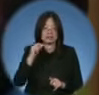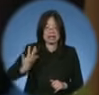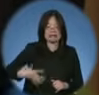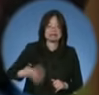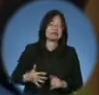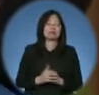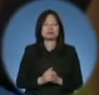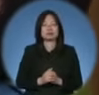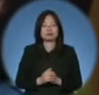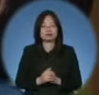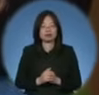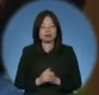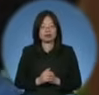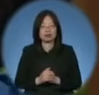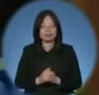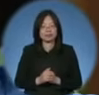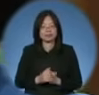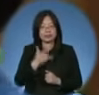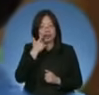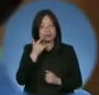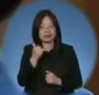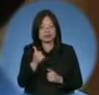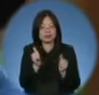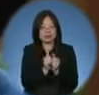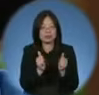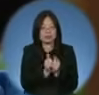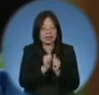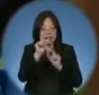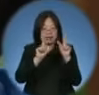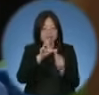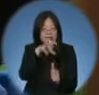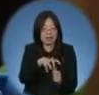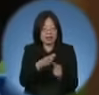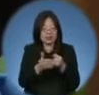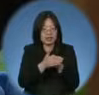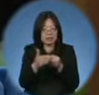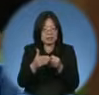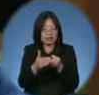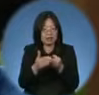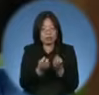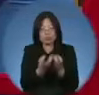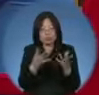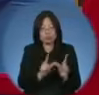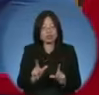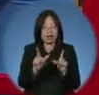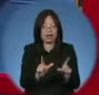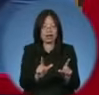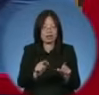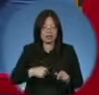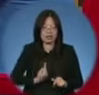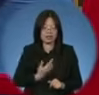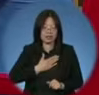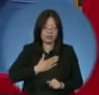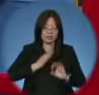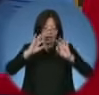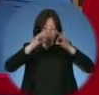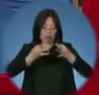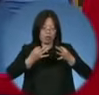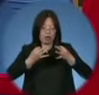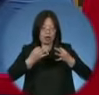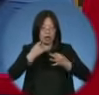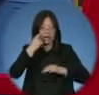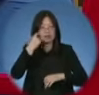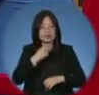그 다음에 어떤 그런 아버지 남성의 이미지에 묶여가지고 살아오고 그러면서 자기 감정을 돌아보지